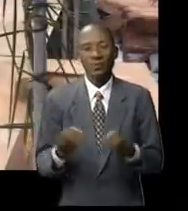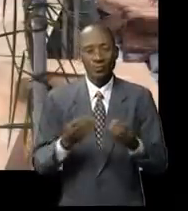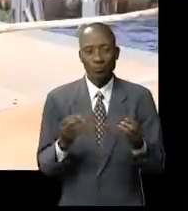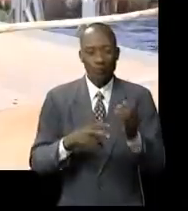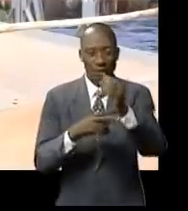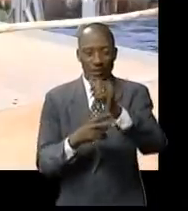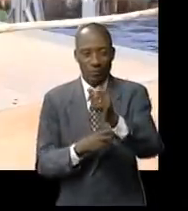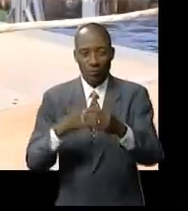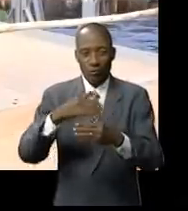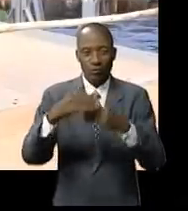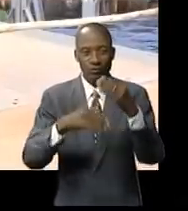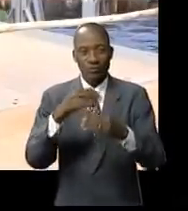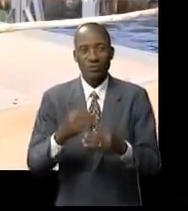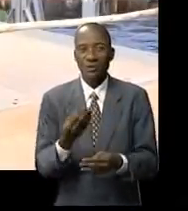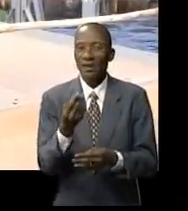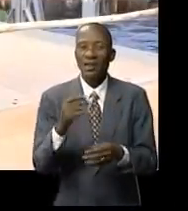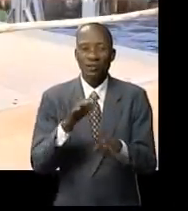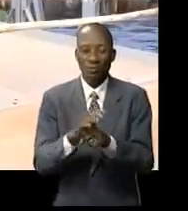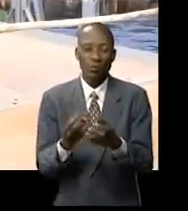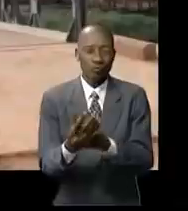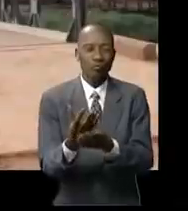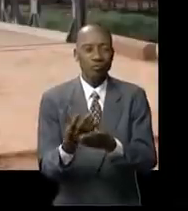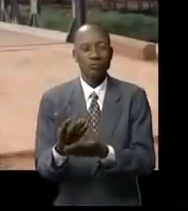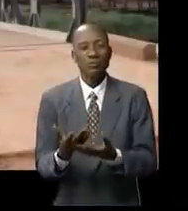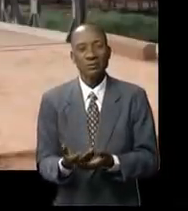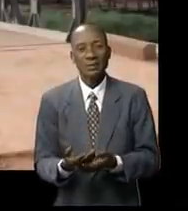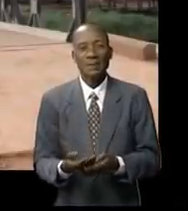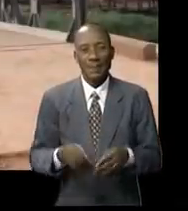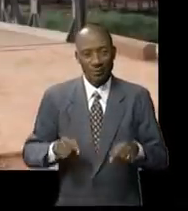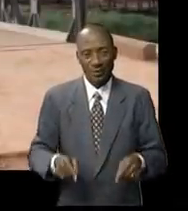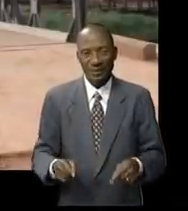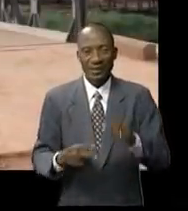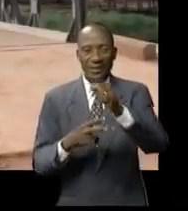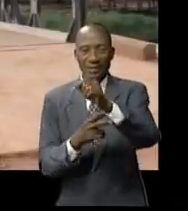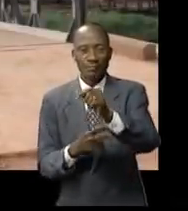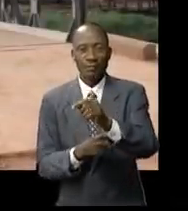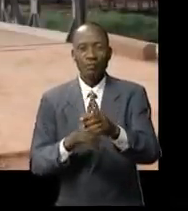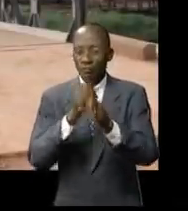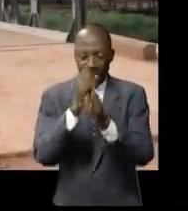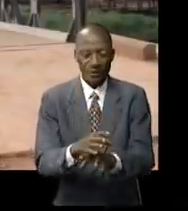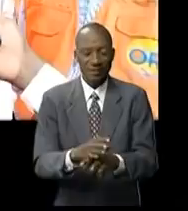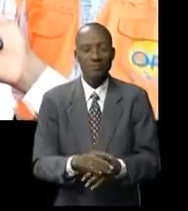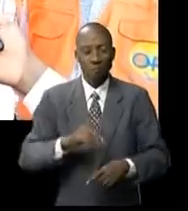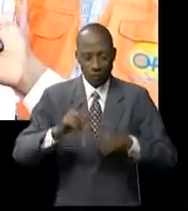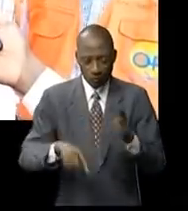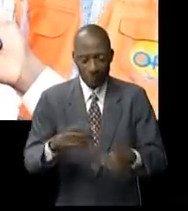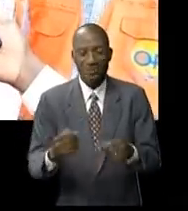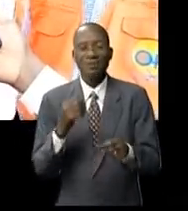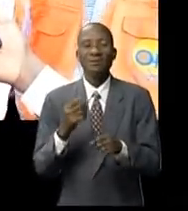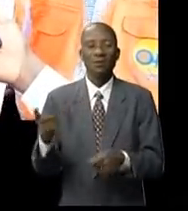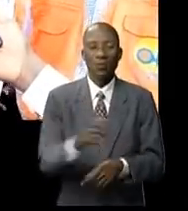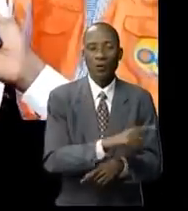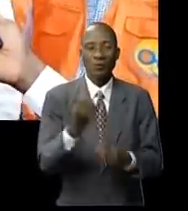ici. Ça nous a demandé du temps pour qu'on les mette en service. Les hommes se sont dévoués jour et nuit pour